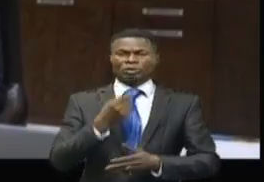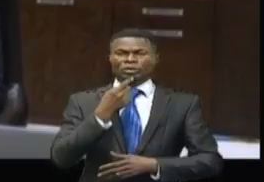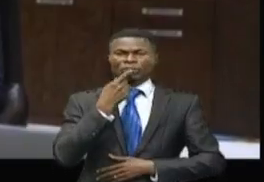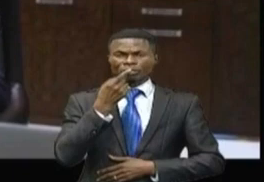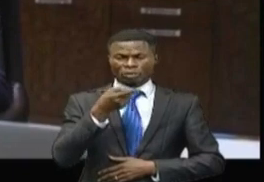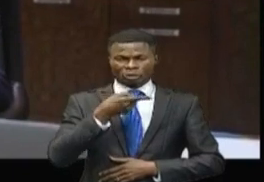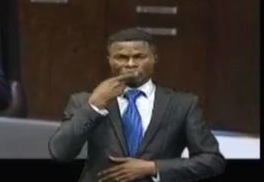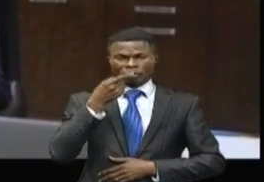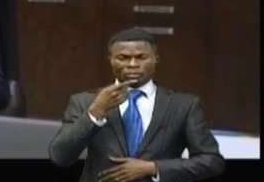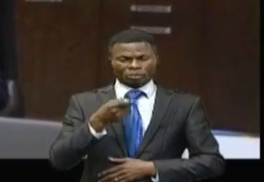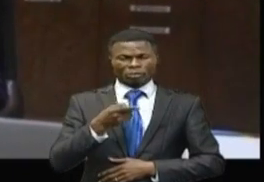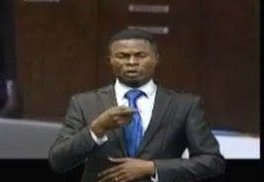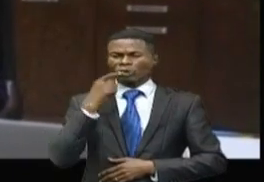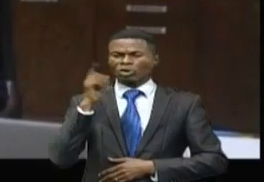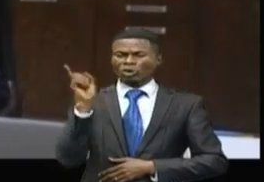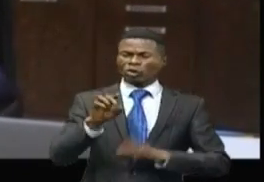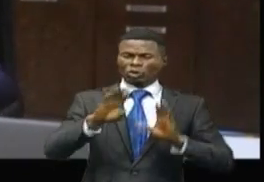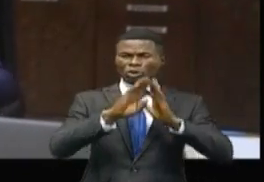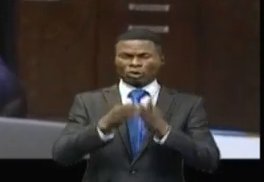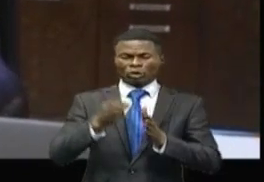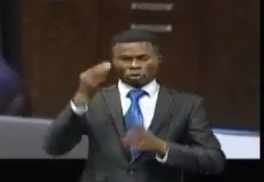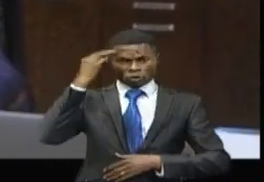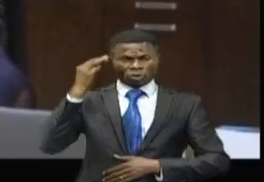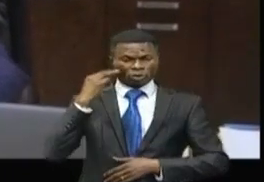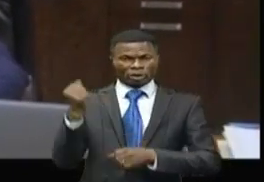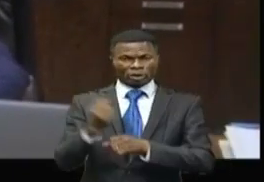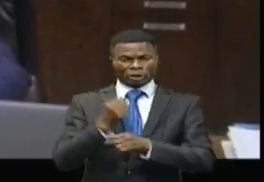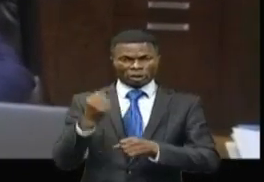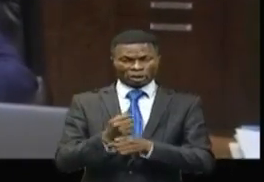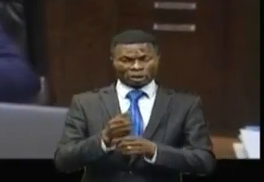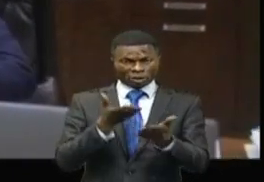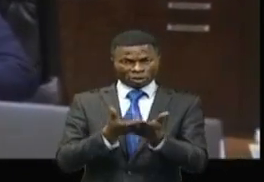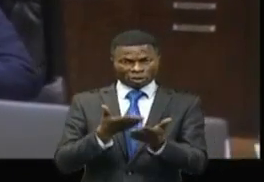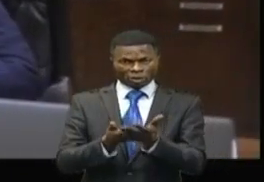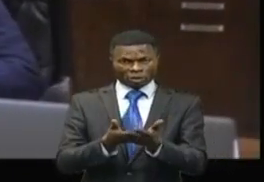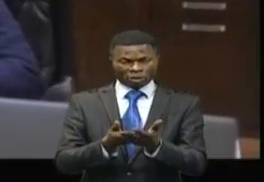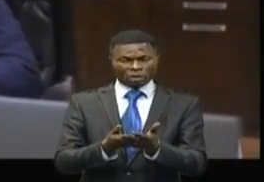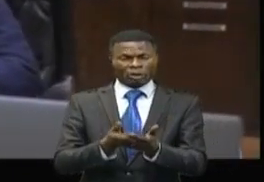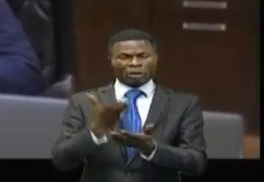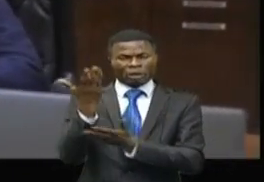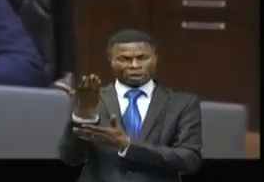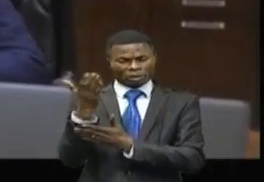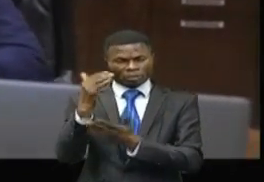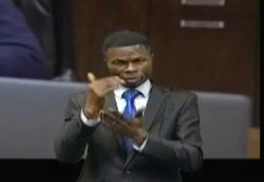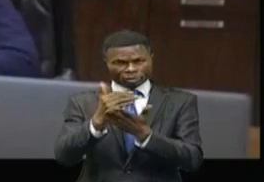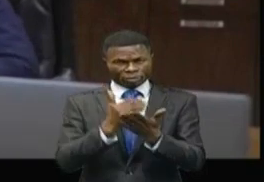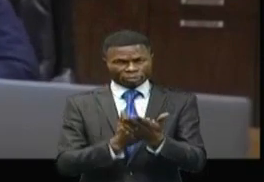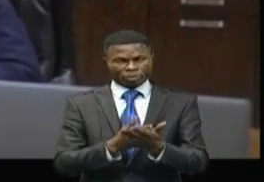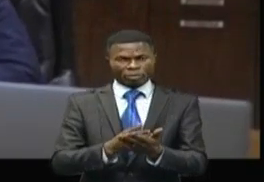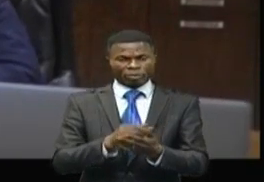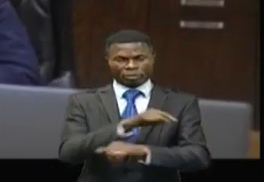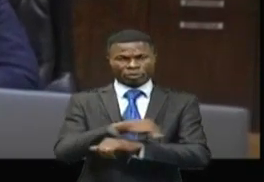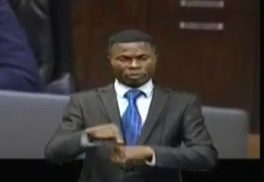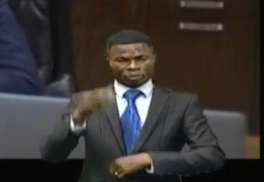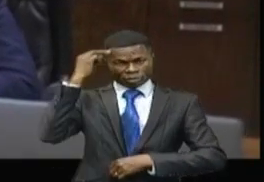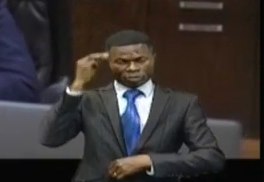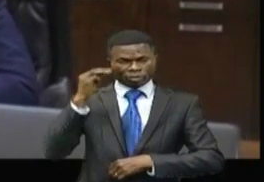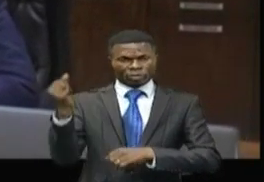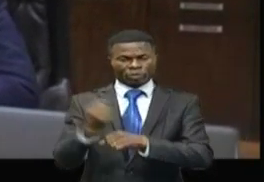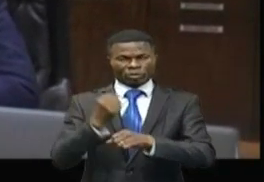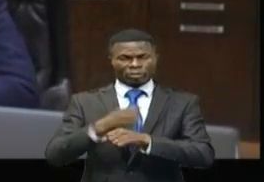instruit tous les ministres s 10 secteurs concernés par ces genres de revendications le ministère de la fonction publique